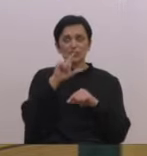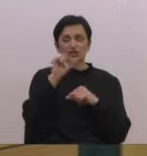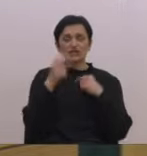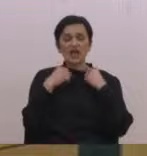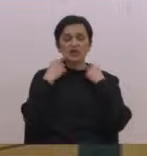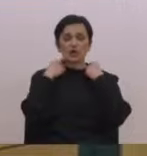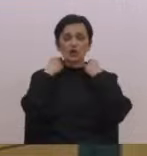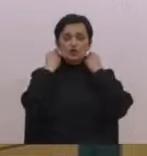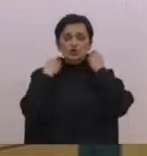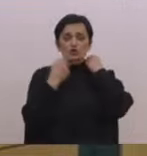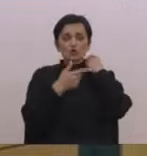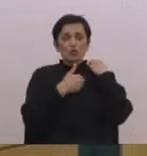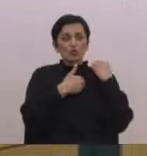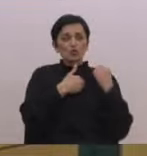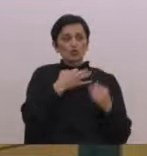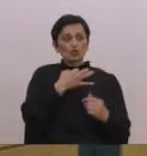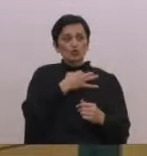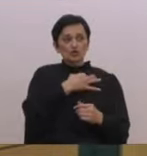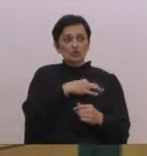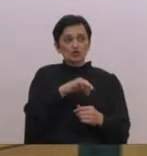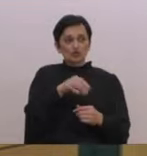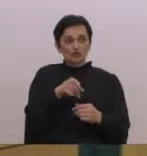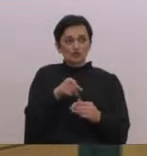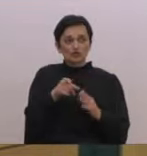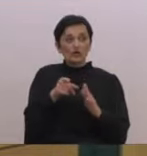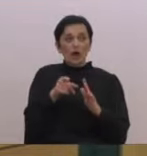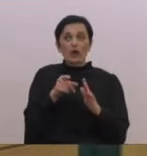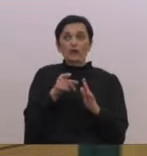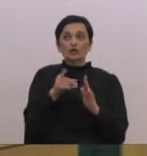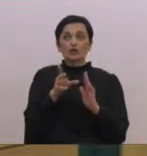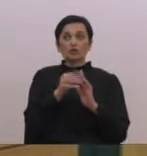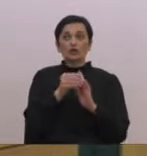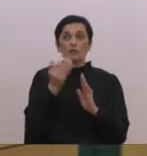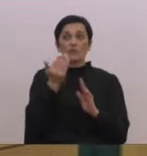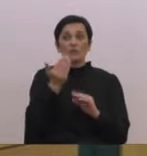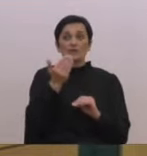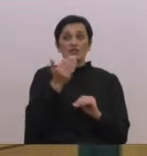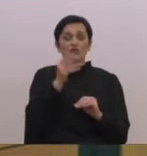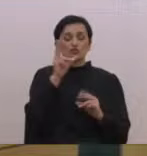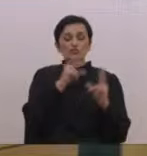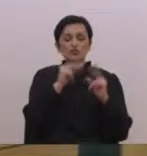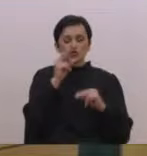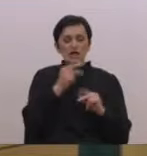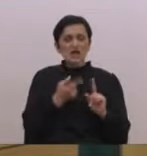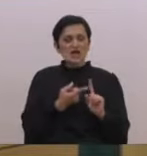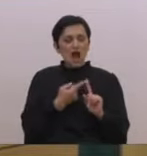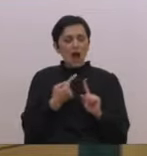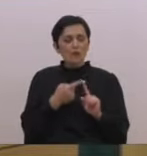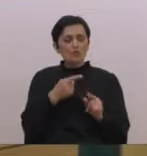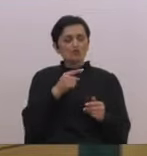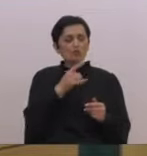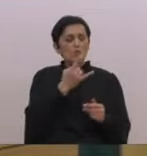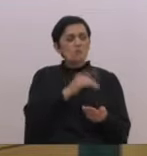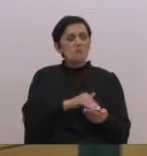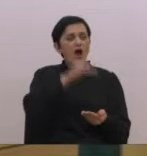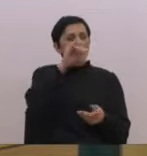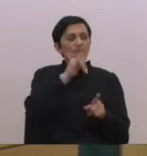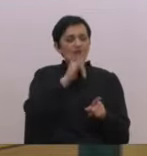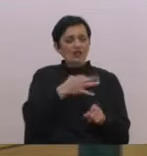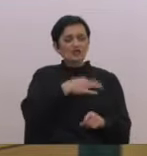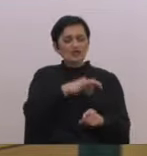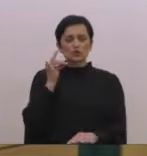იტალიაში. მას უნდოდა შვილებთან ერთად ვერ შევძელი, ვერ მოვესარი მის ბავშვობას, ასე ვთქვათ, გამოვტოვე, უნდოდა შვილიშვილებთან ერთად ყოფნა,